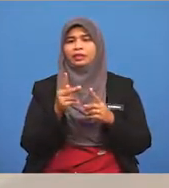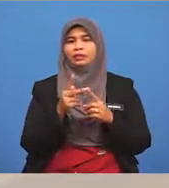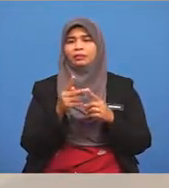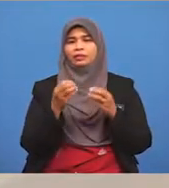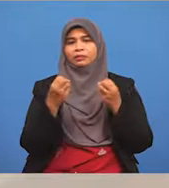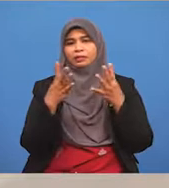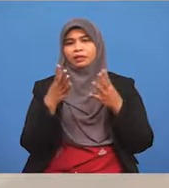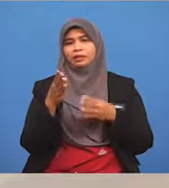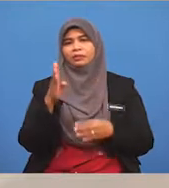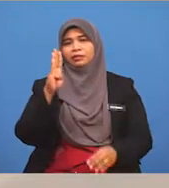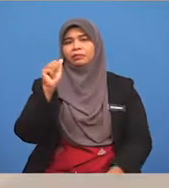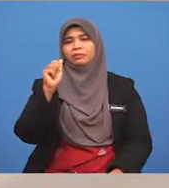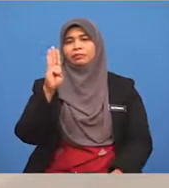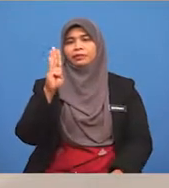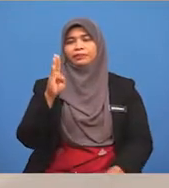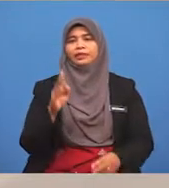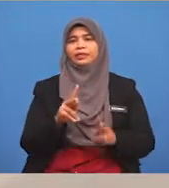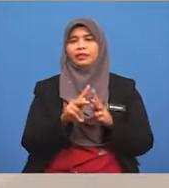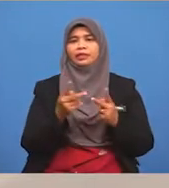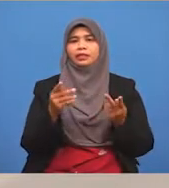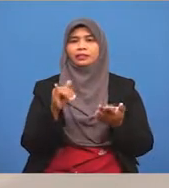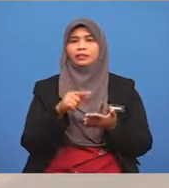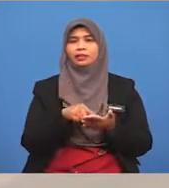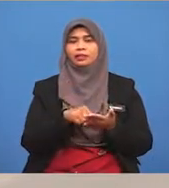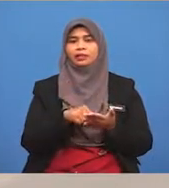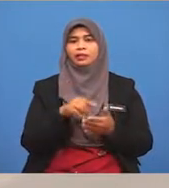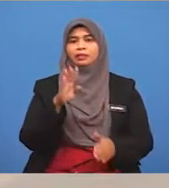itu, kitab ini juga mengandungi